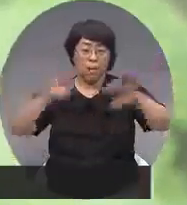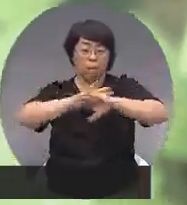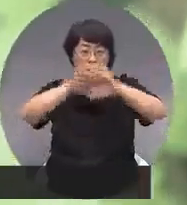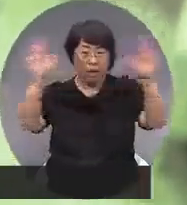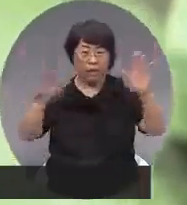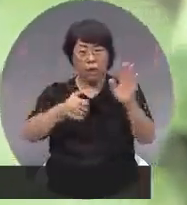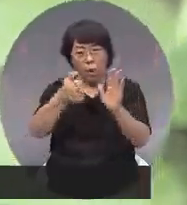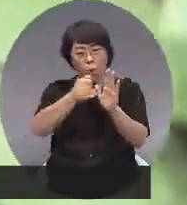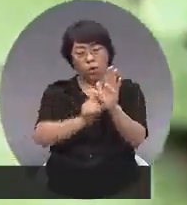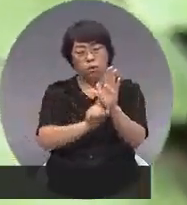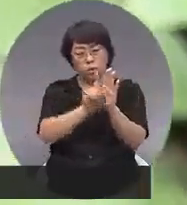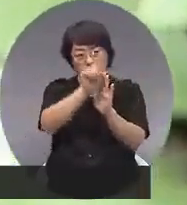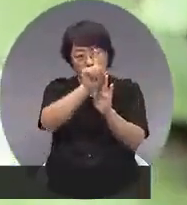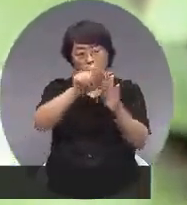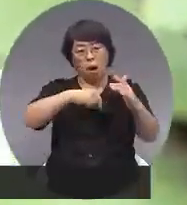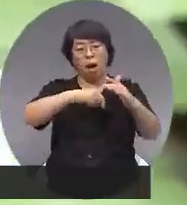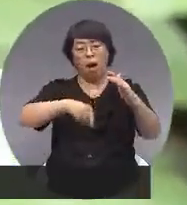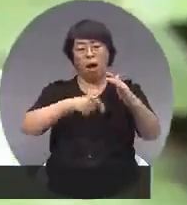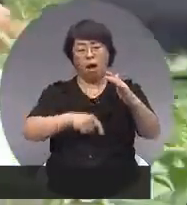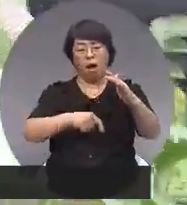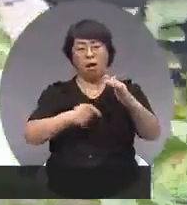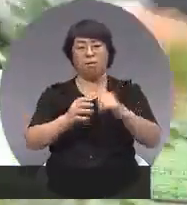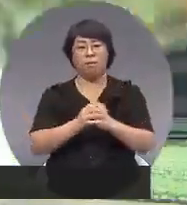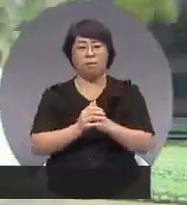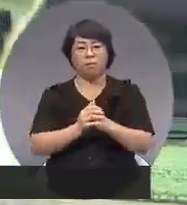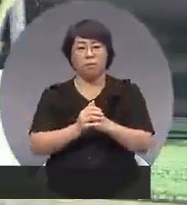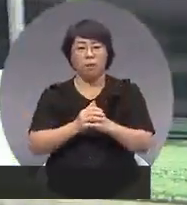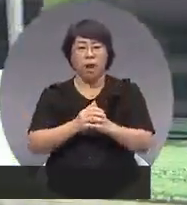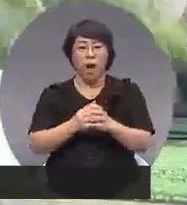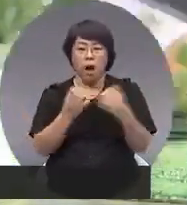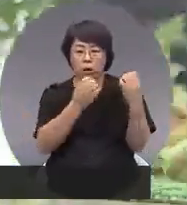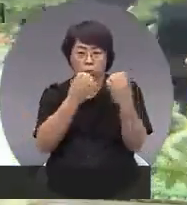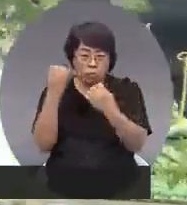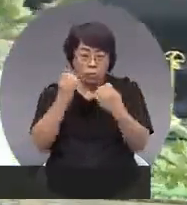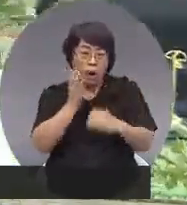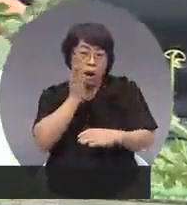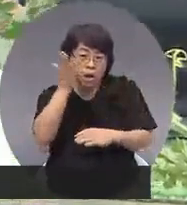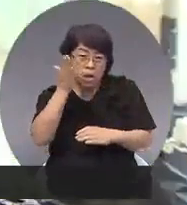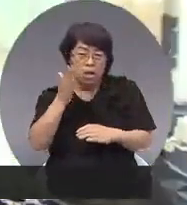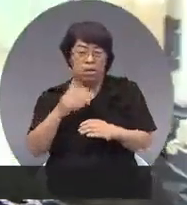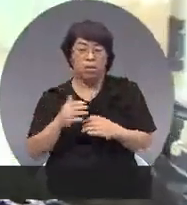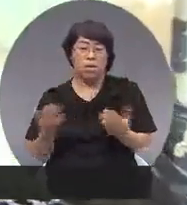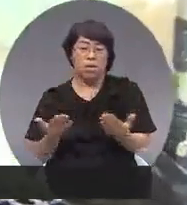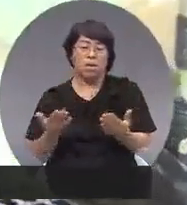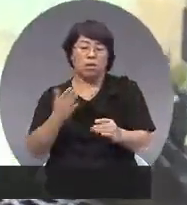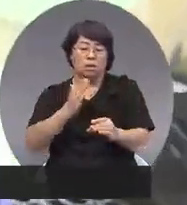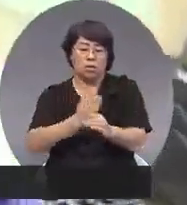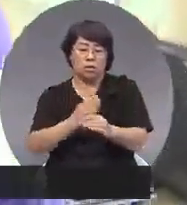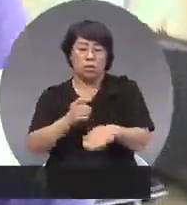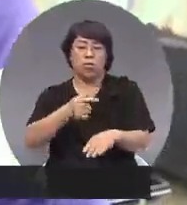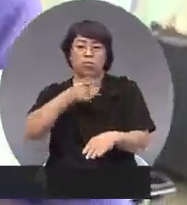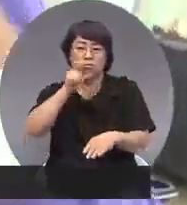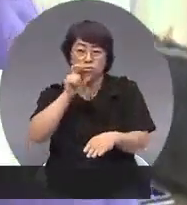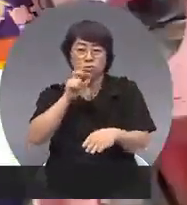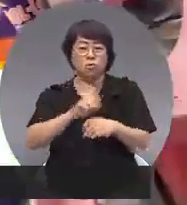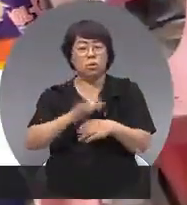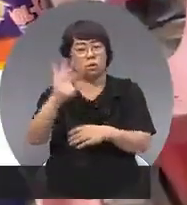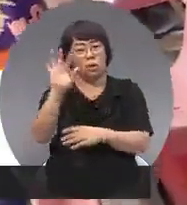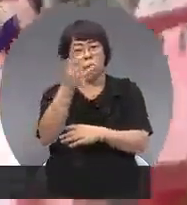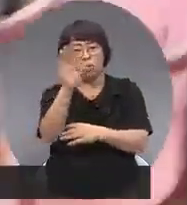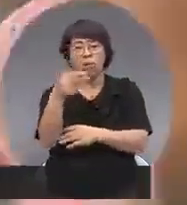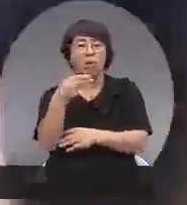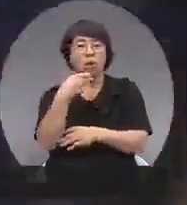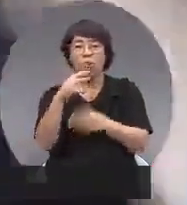가까이 치솟는 비닐하우스 내부온도 최고 도울 수 밖 줄기를 다듬는 작업이 한창인데 물 한 모금과 선풍기 바람도 차 없으면